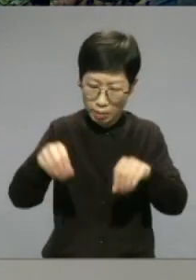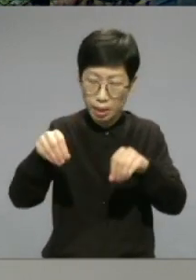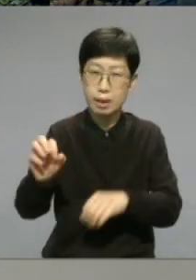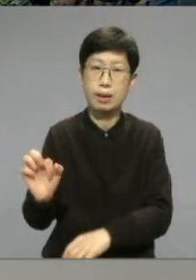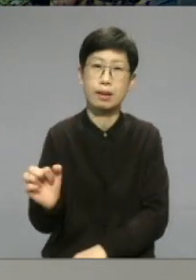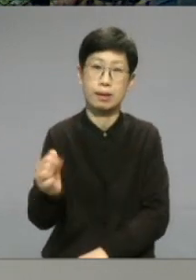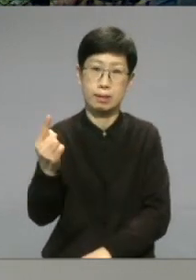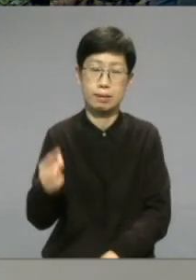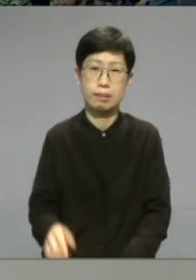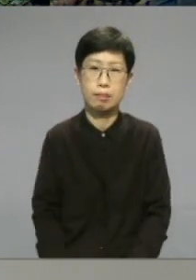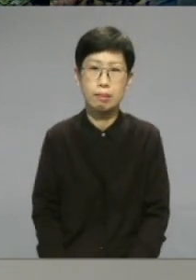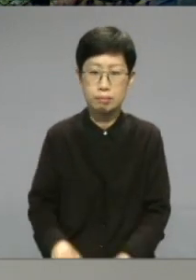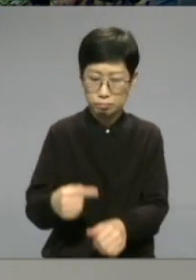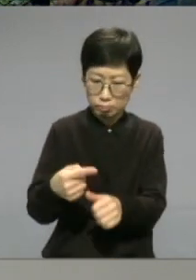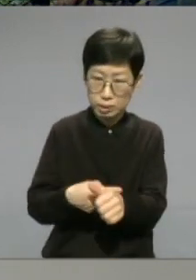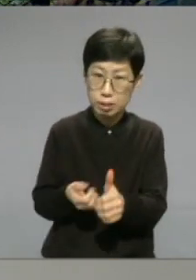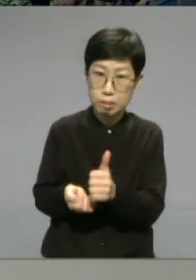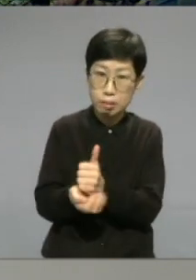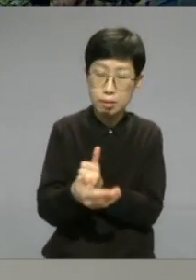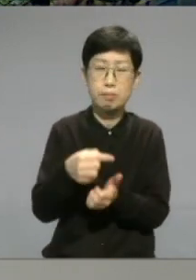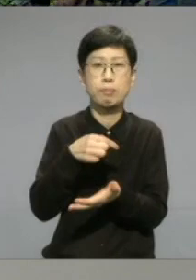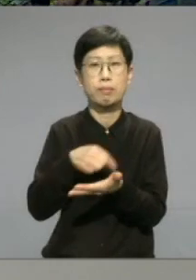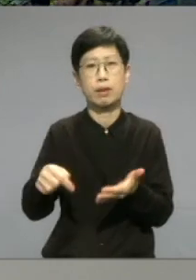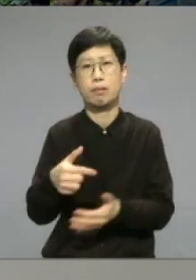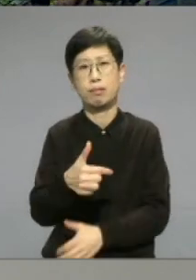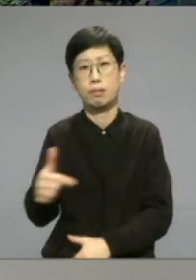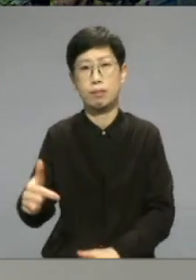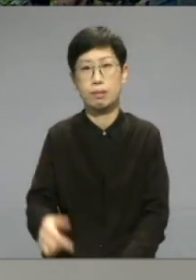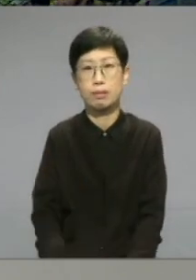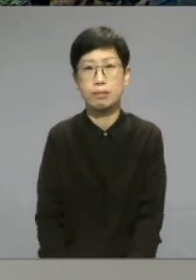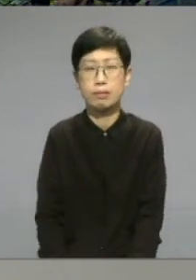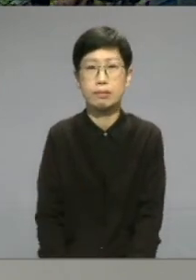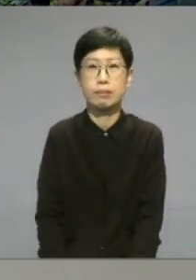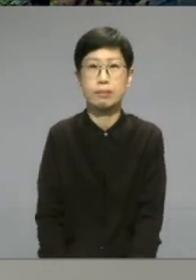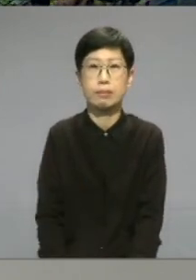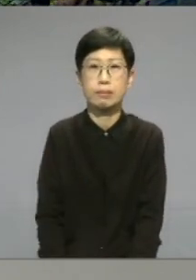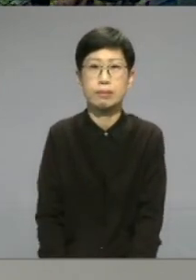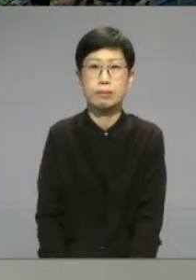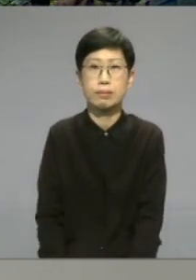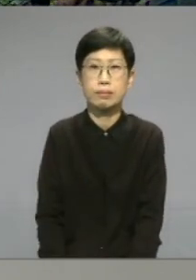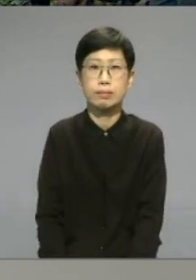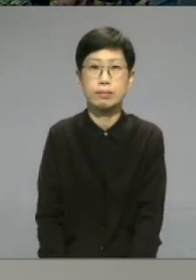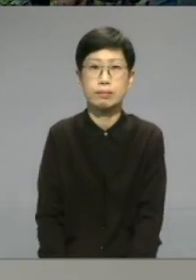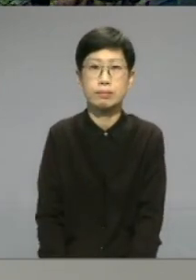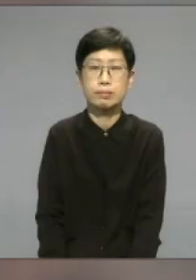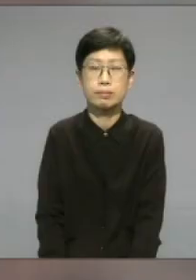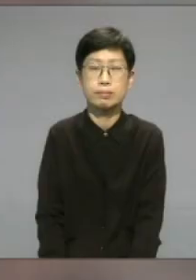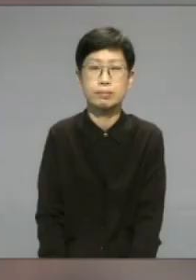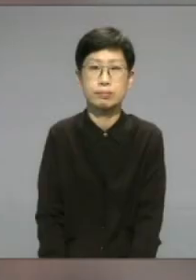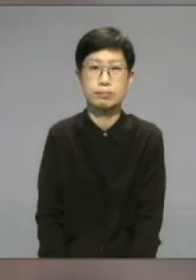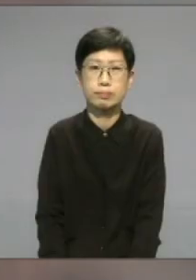원인인데 생태계에 큰 피해가 될 전망입니다. 김준호 월드리포터입니다.